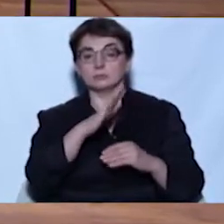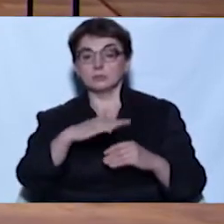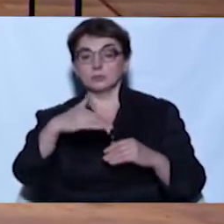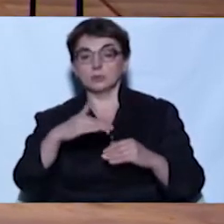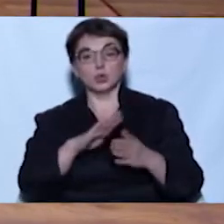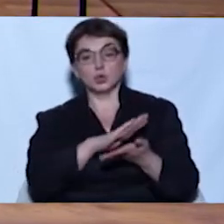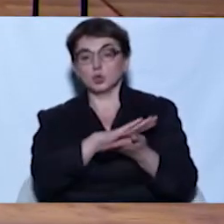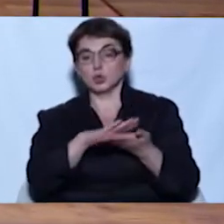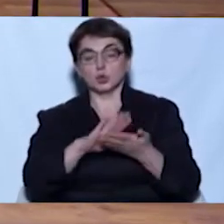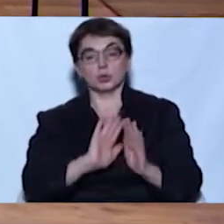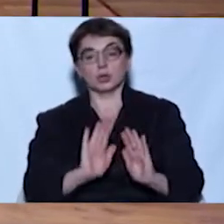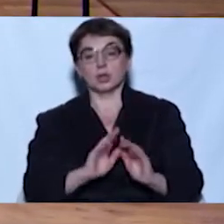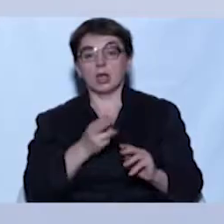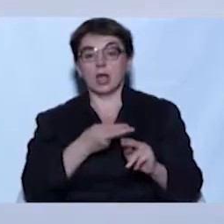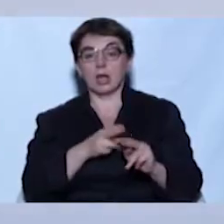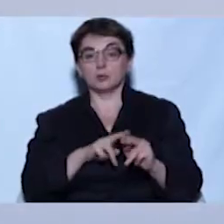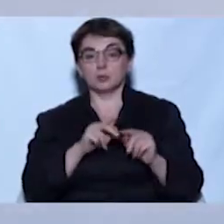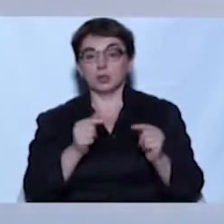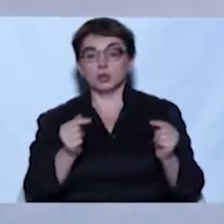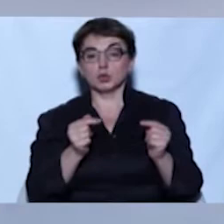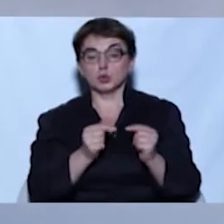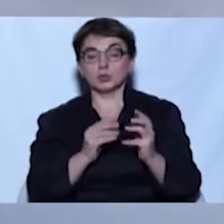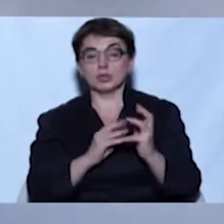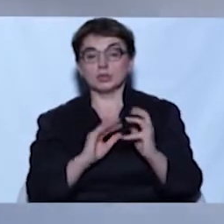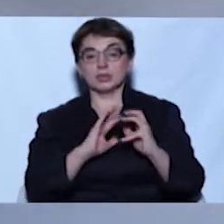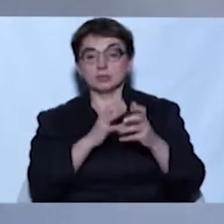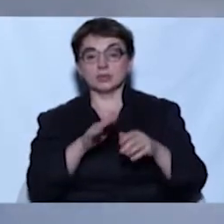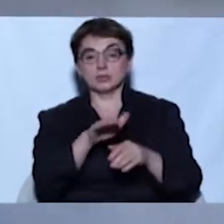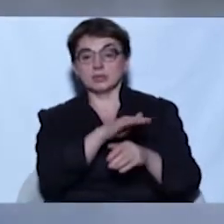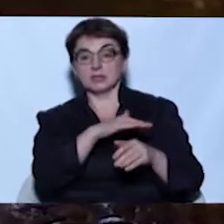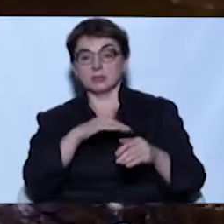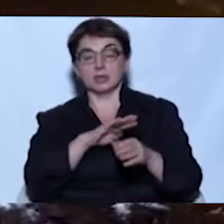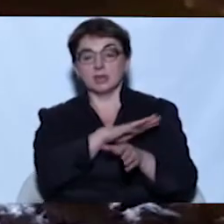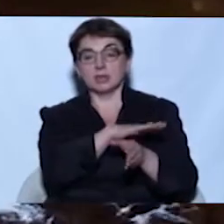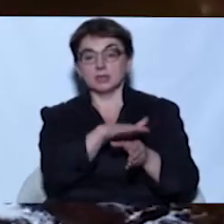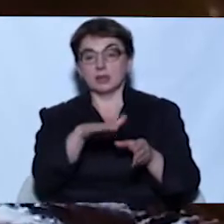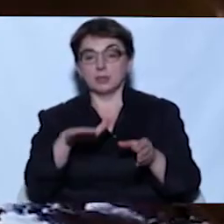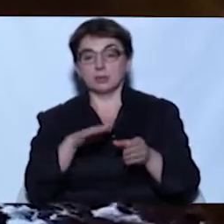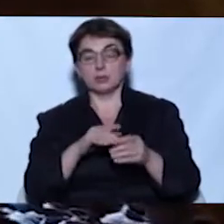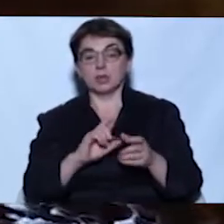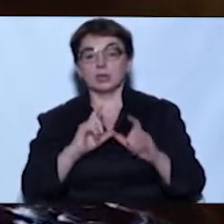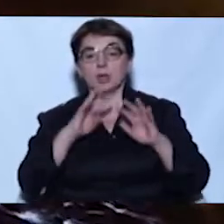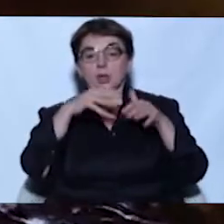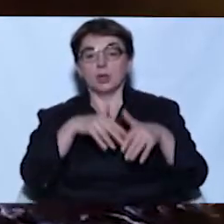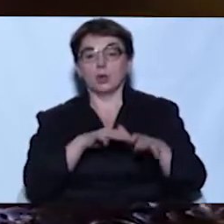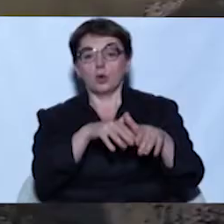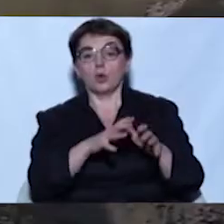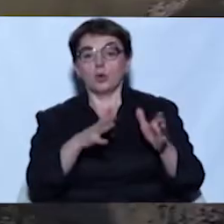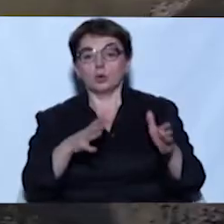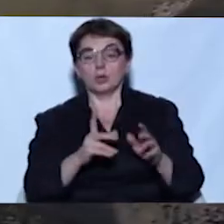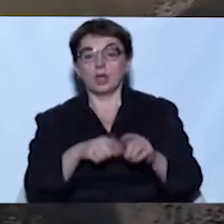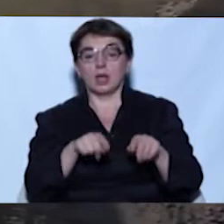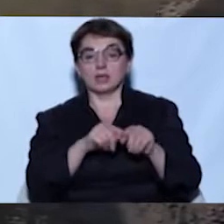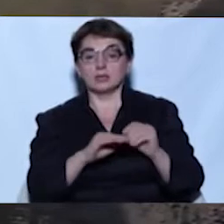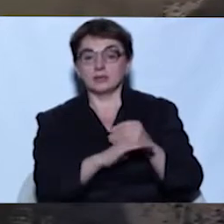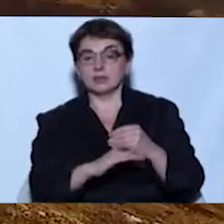უსწორმასწოროა, სწორედ ამიტომ არის, რომ დედამიწის ზედაპირი დაფარულია ოკეანეებით, დაბლობებით,